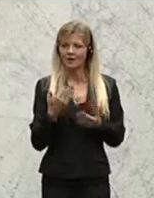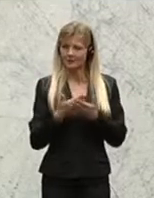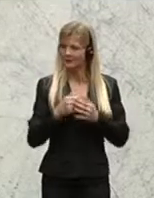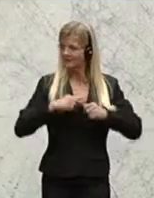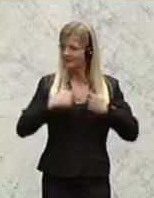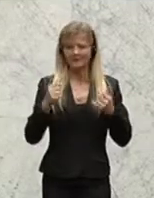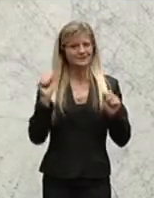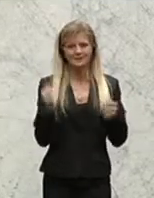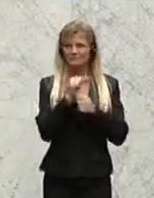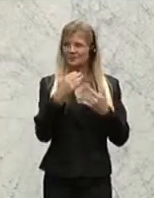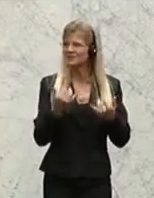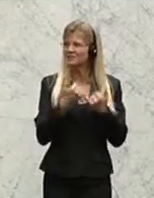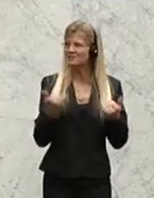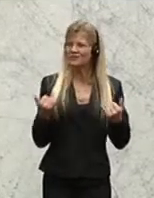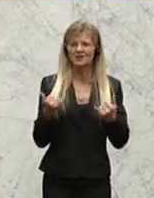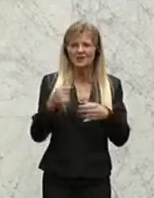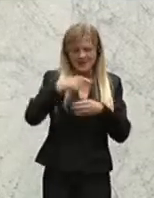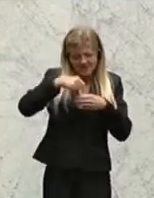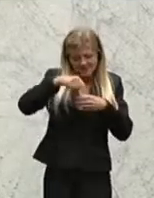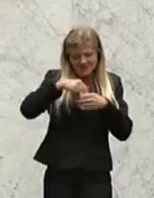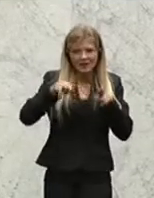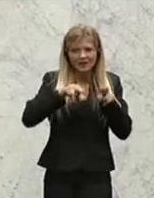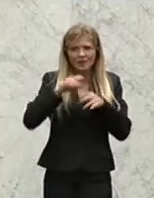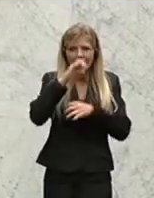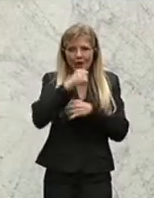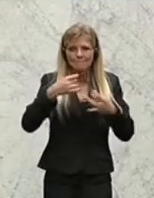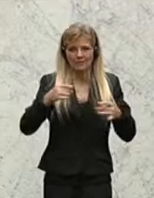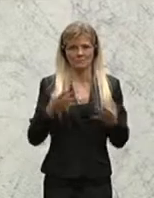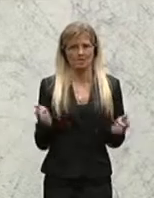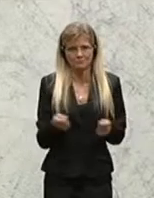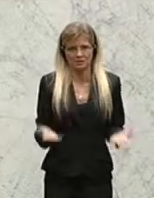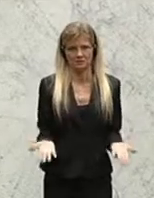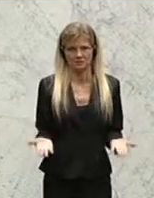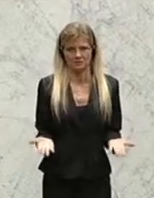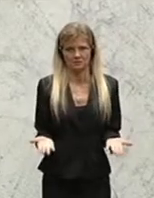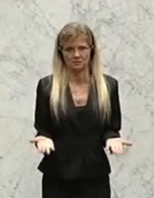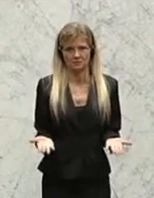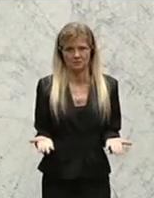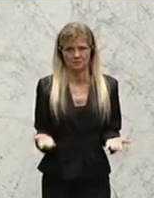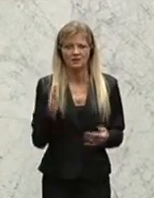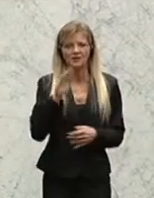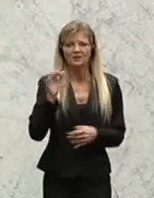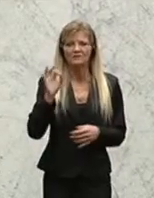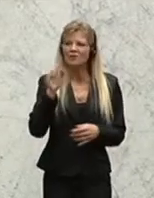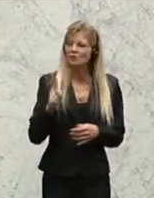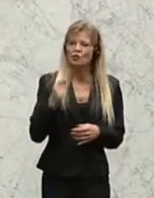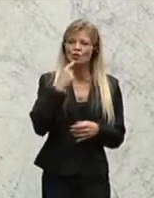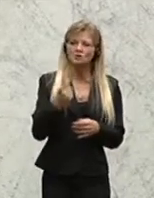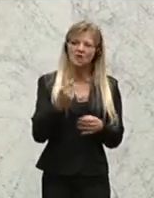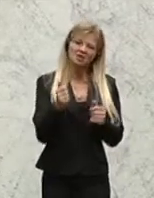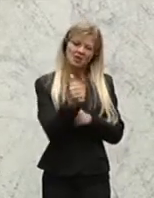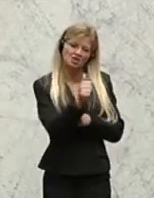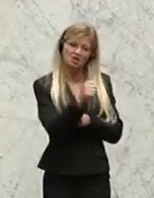kein ominöses regierungsinternes Geheimpapierl. Das WIFO schätzt die Kosten auf